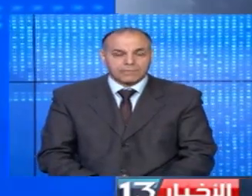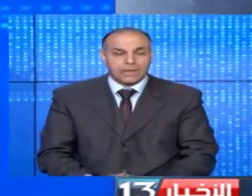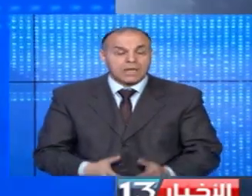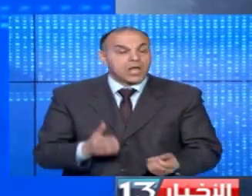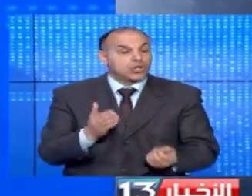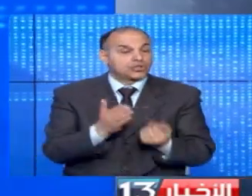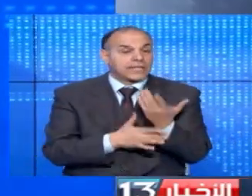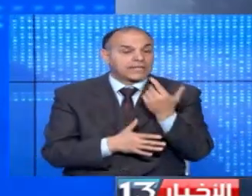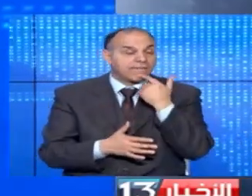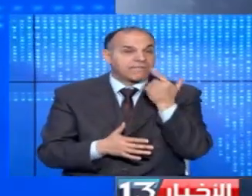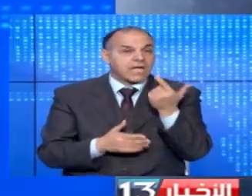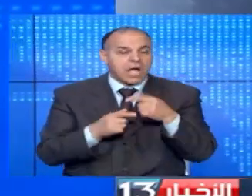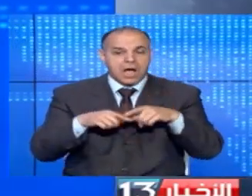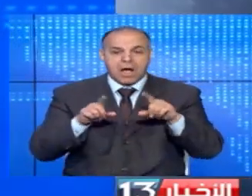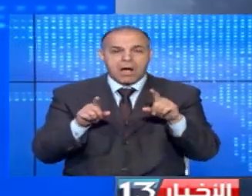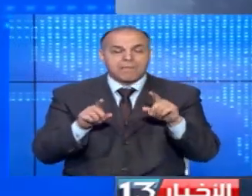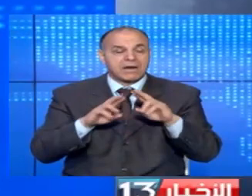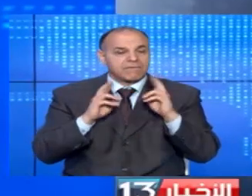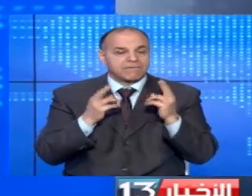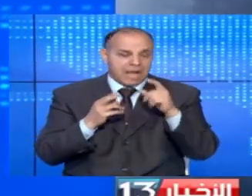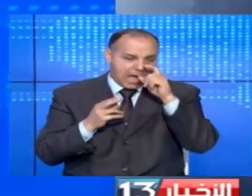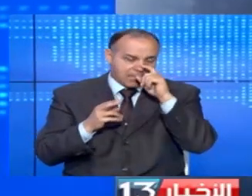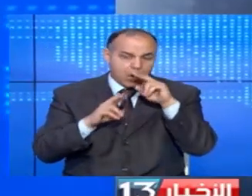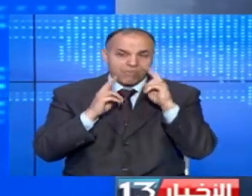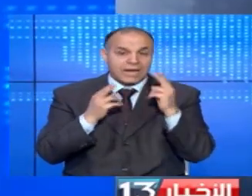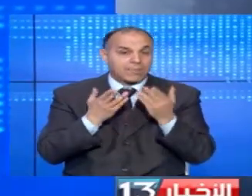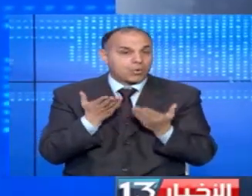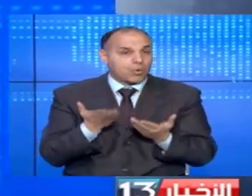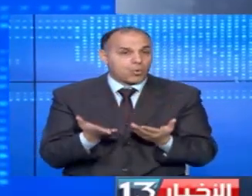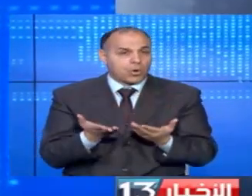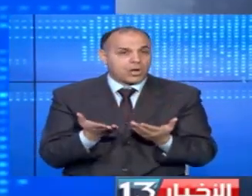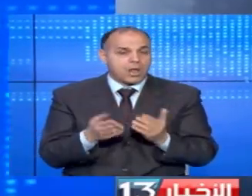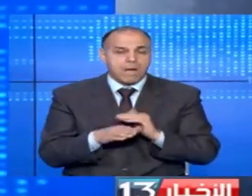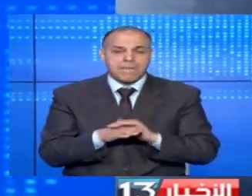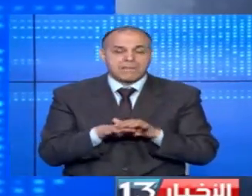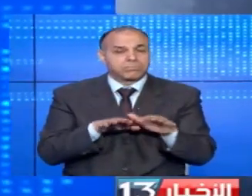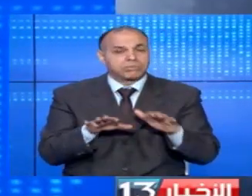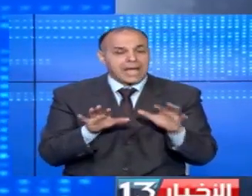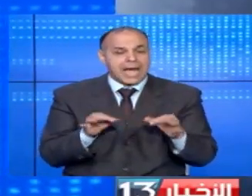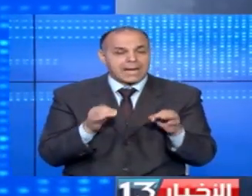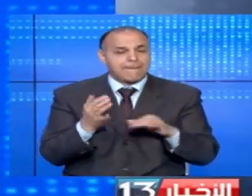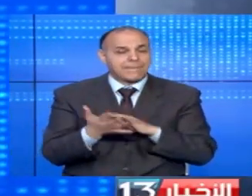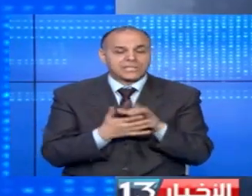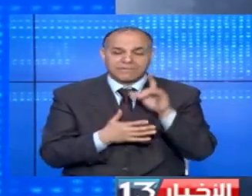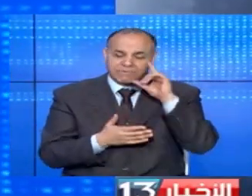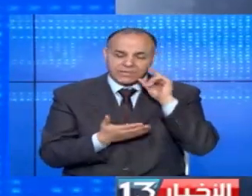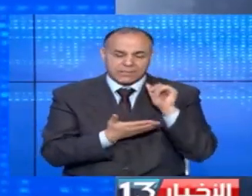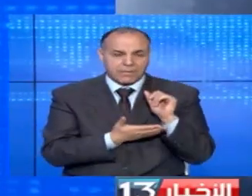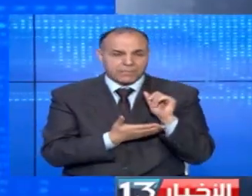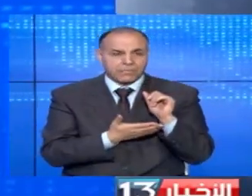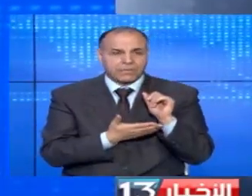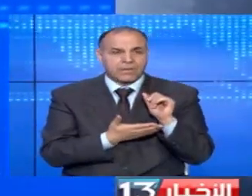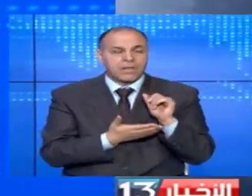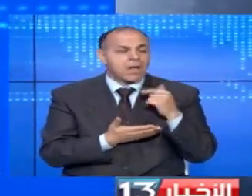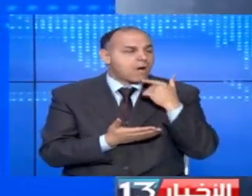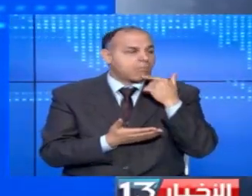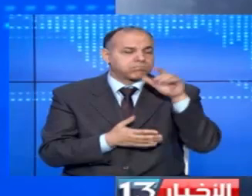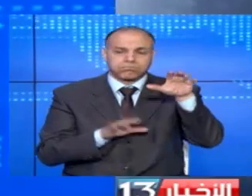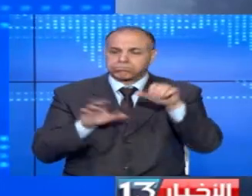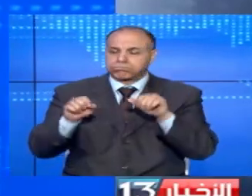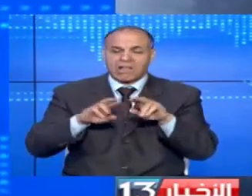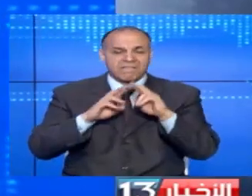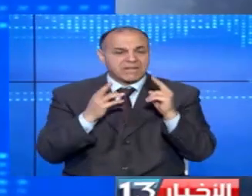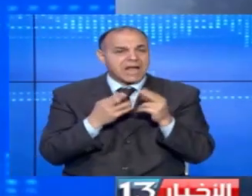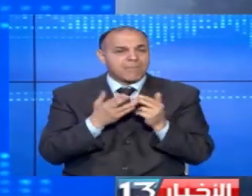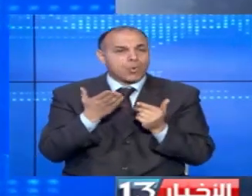المستجدات اخبارنا العربيه والدوليه وفي مسعى لحل الازمه الليبيه تتلاحق الدعوات الدوليه